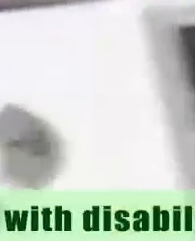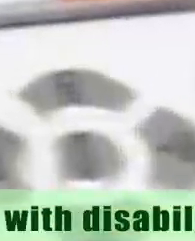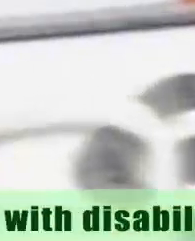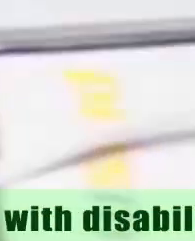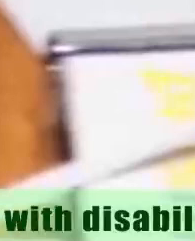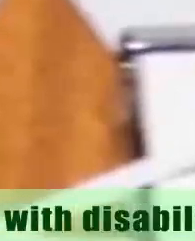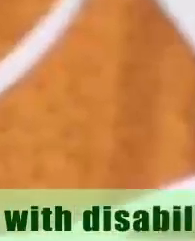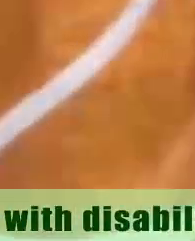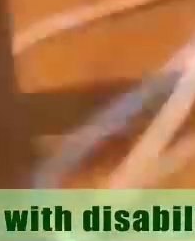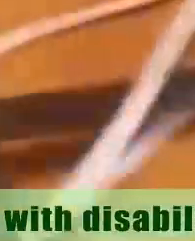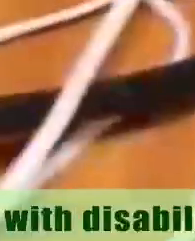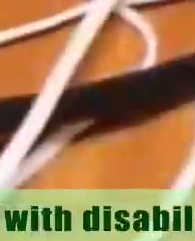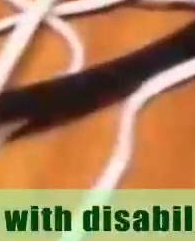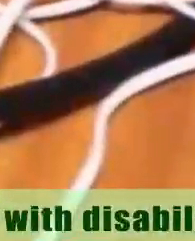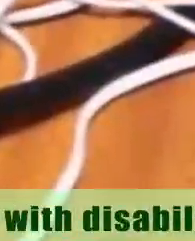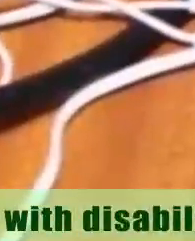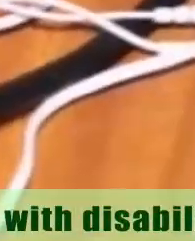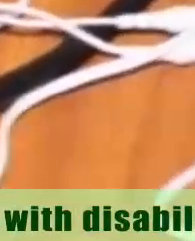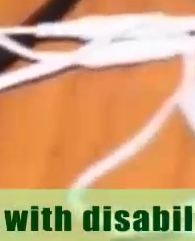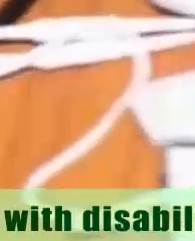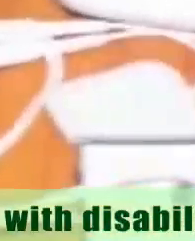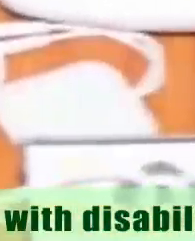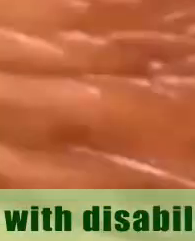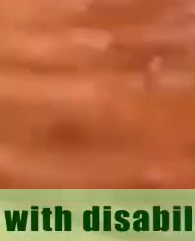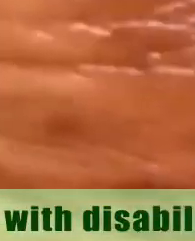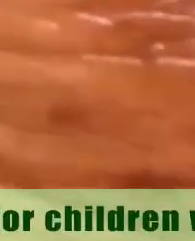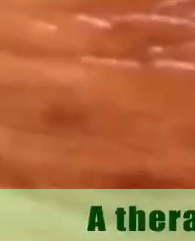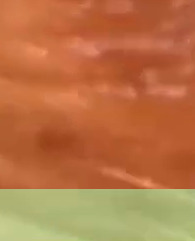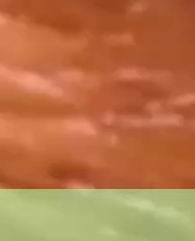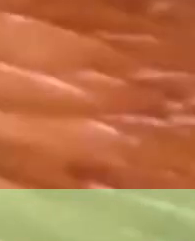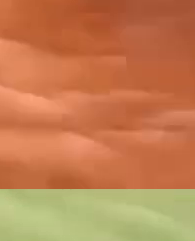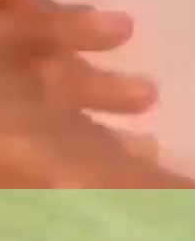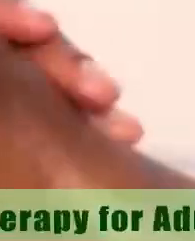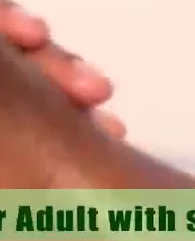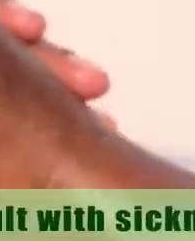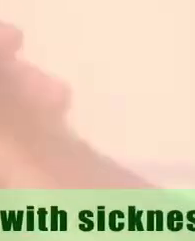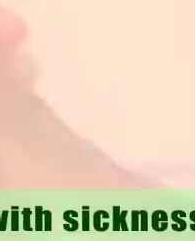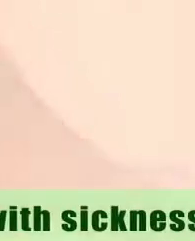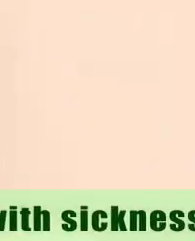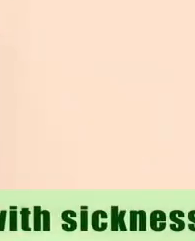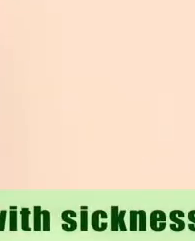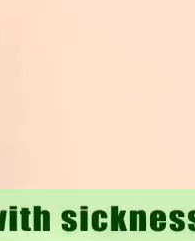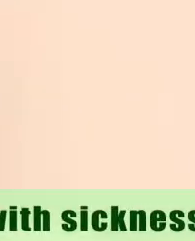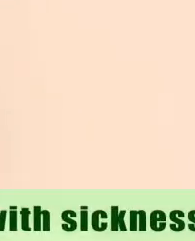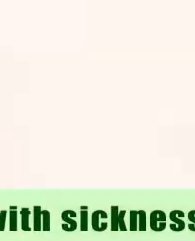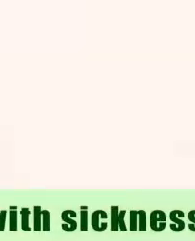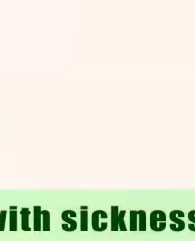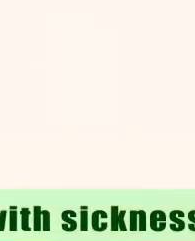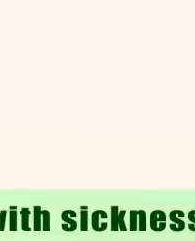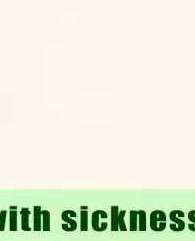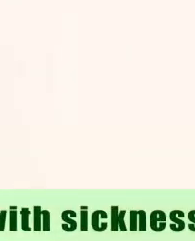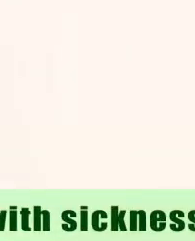ya reflexology ku buntu naho ubumenyi ngiro bushingiye ku bushakashatsi bwakozwe n'aba bahanga tukabuvoma kuri ubuga